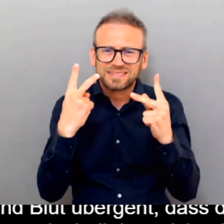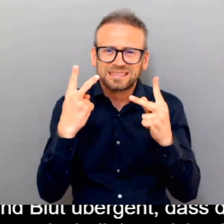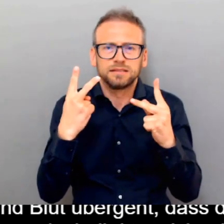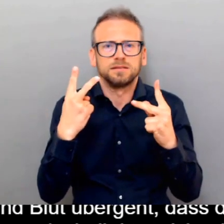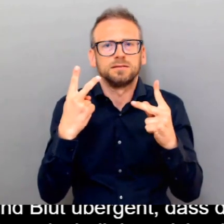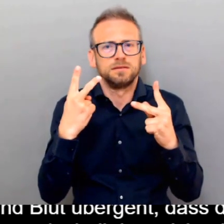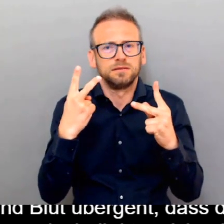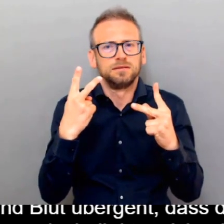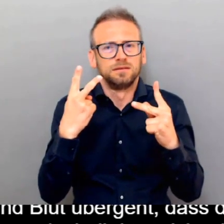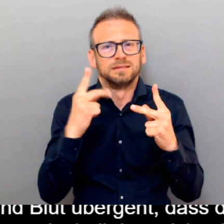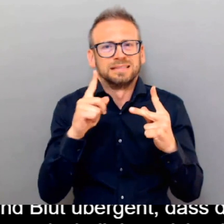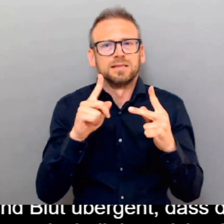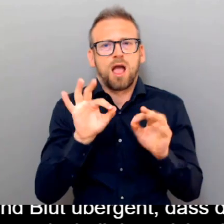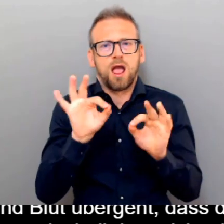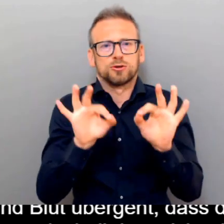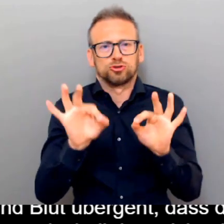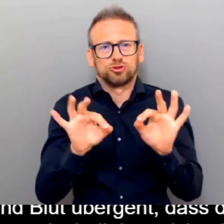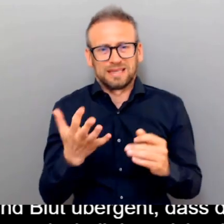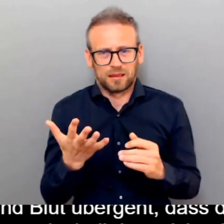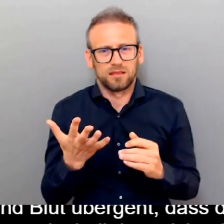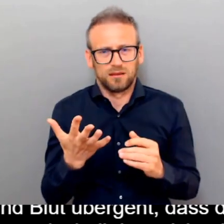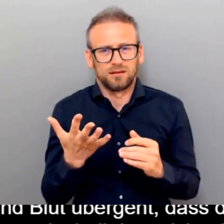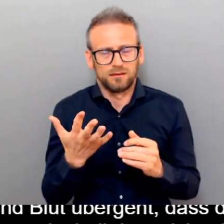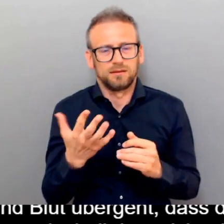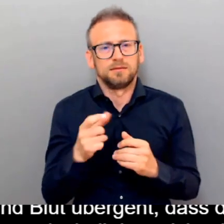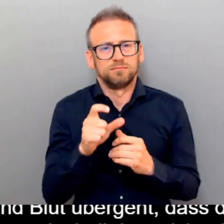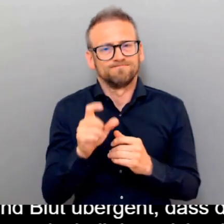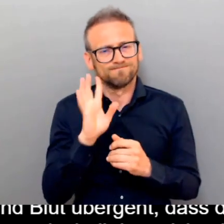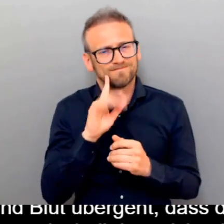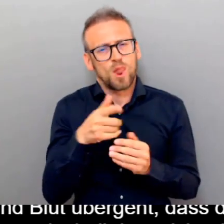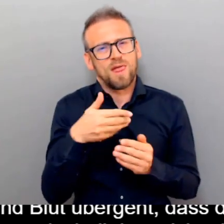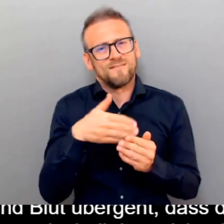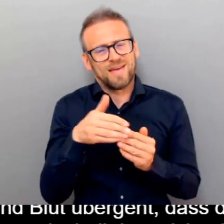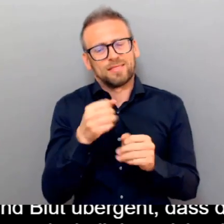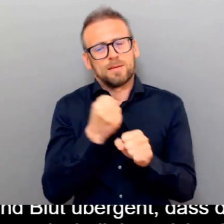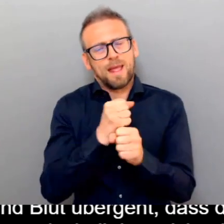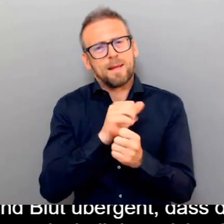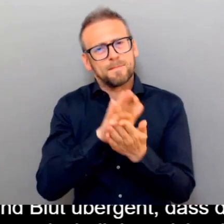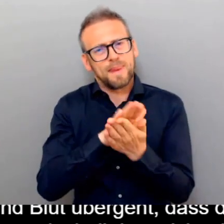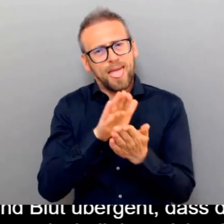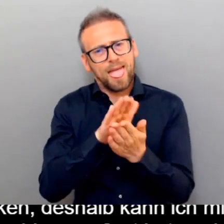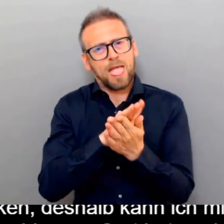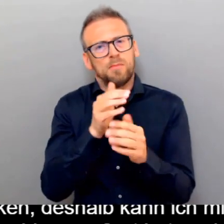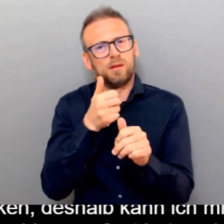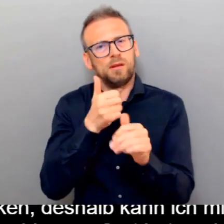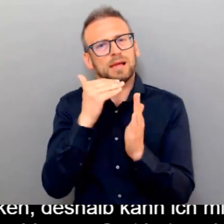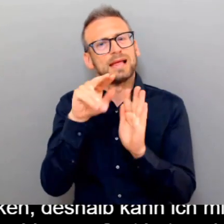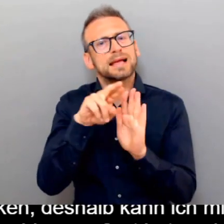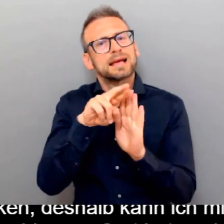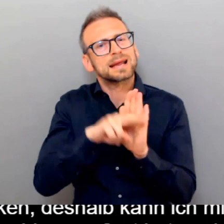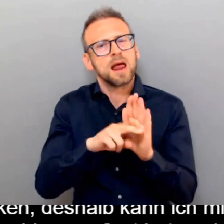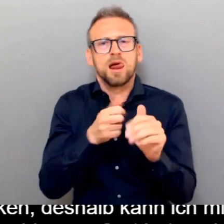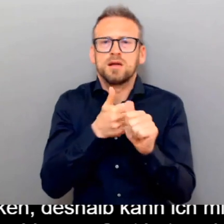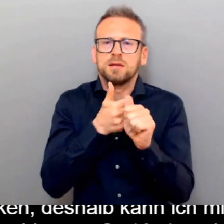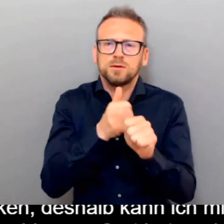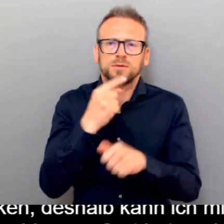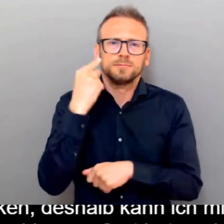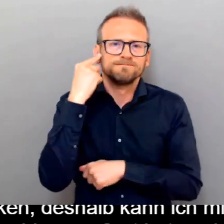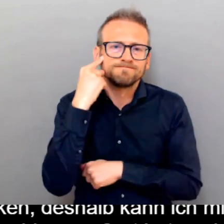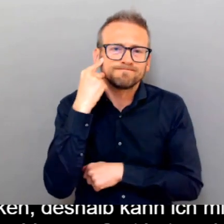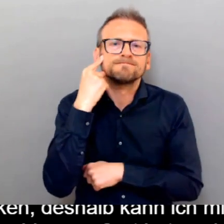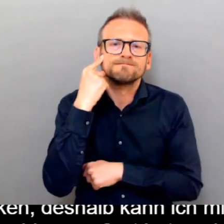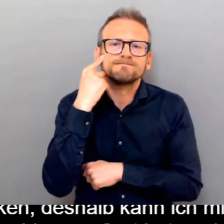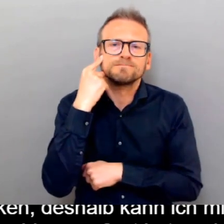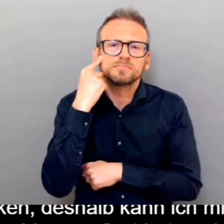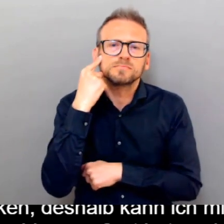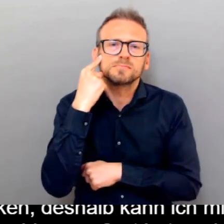gefährdet es eigentlich, dass wir weiteres öffnen können. Wenn man die letzte Woche so Revue basieren lässt, dann war es ja so gewesen, dass wir